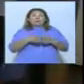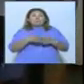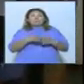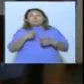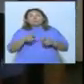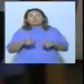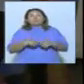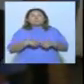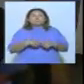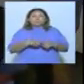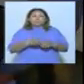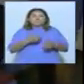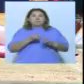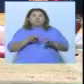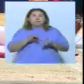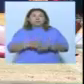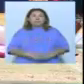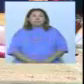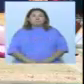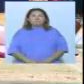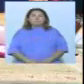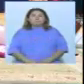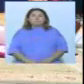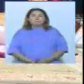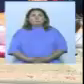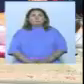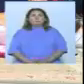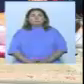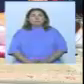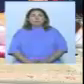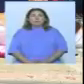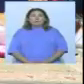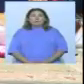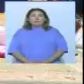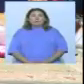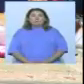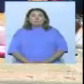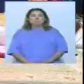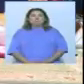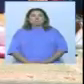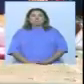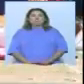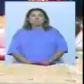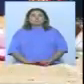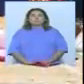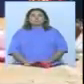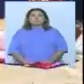құқық бұзушылықтың алдын алуға үлес қосу. Жансая Жанзақ, Саламат Қайыпов, Дидар.